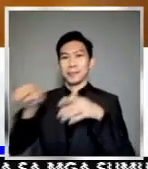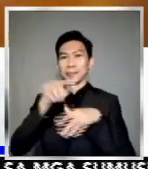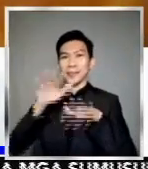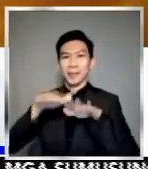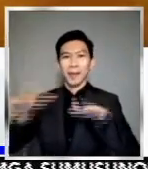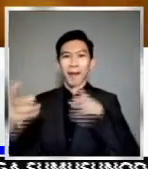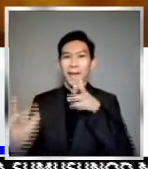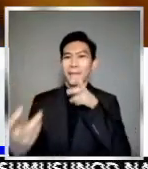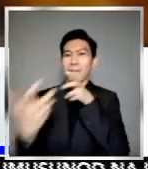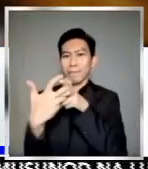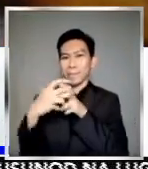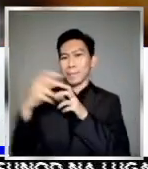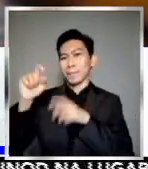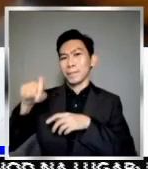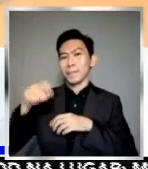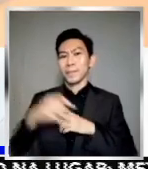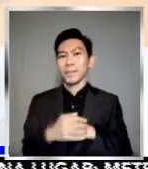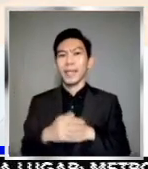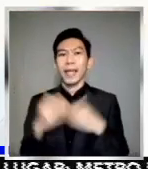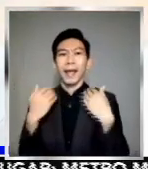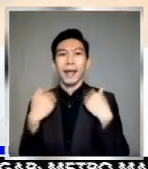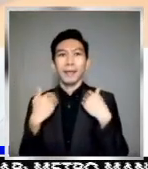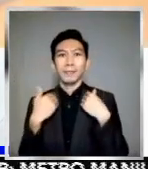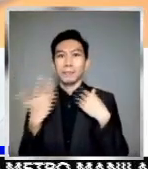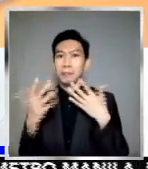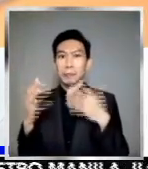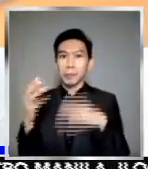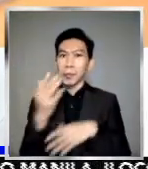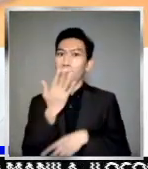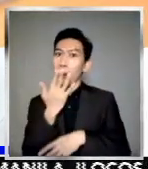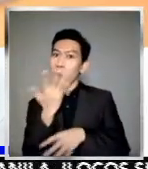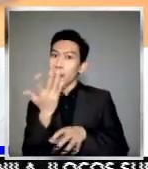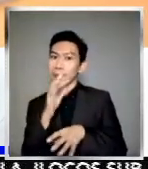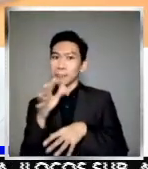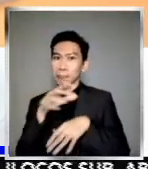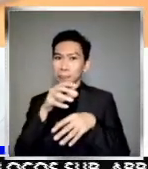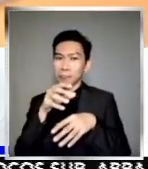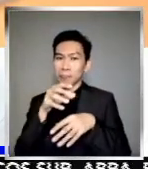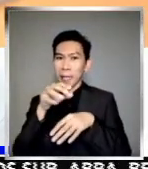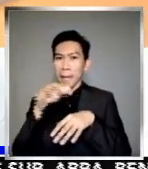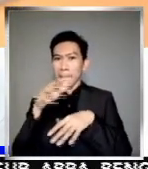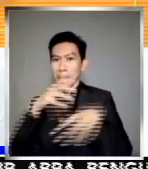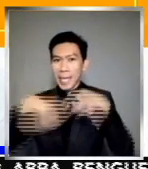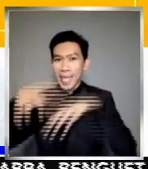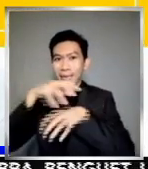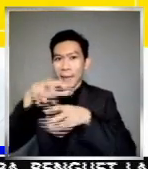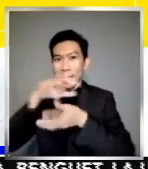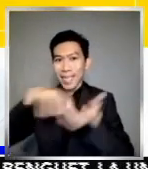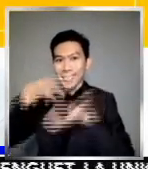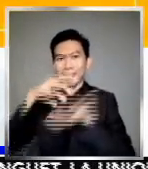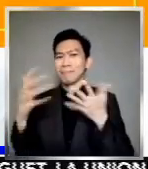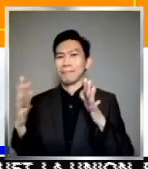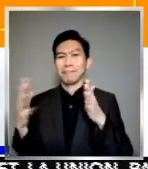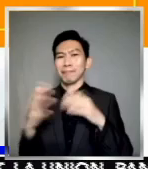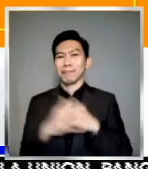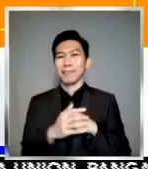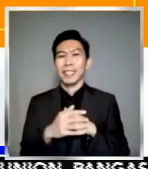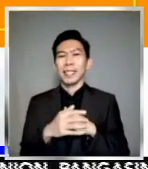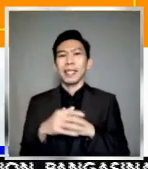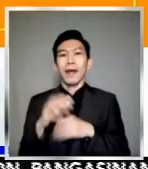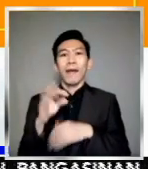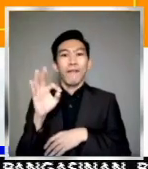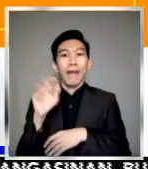walang artificial flavor at color. Zero trans fats at walang kolesterol. Hindi ito nalalayo